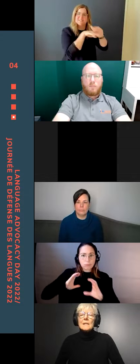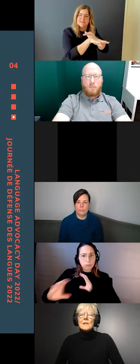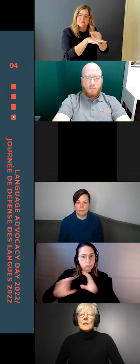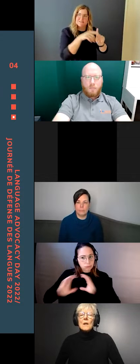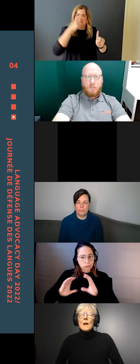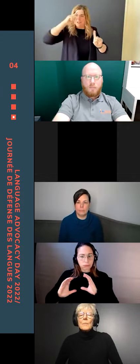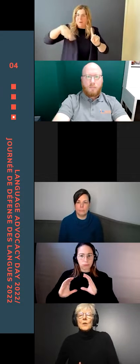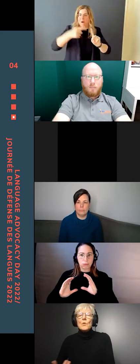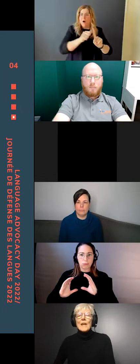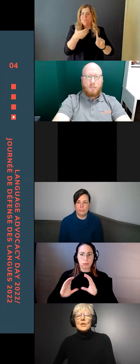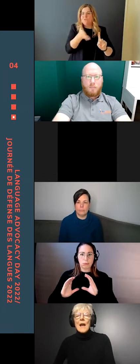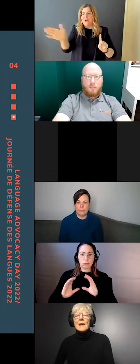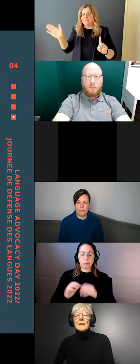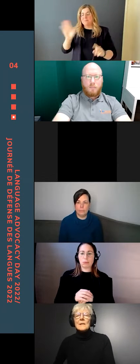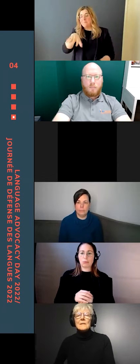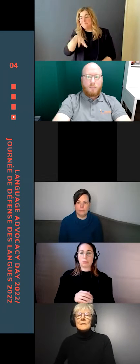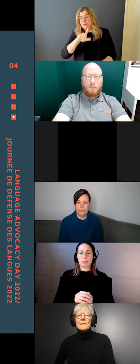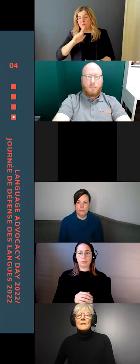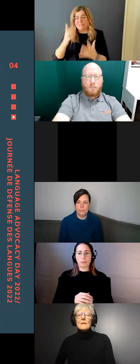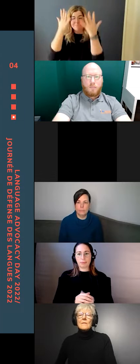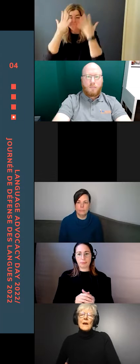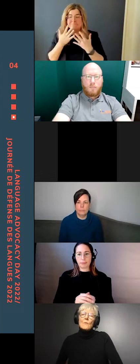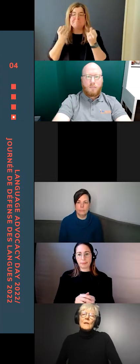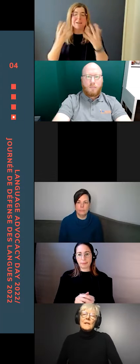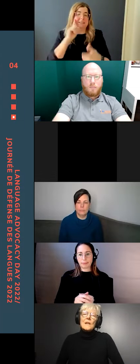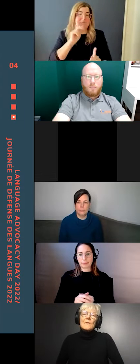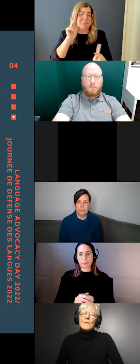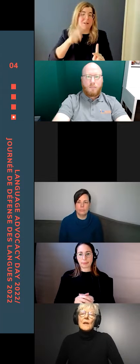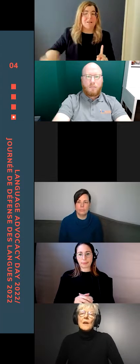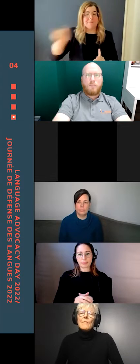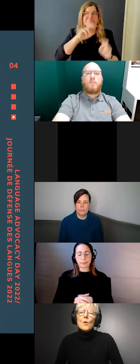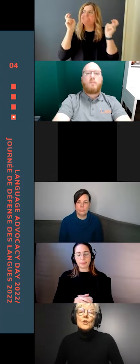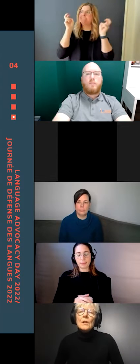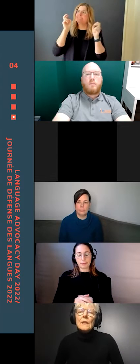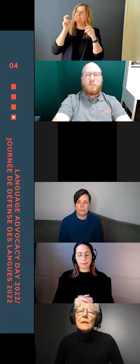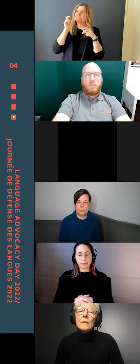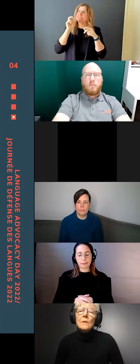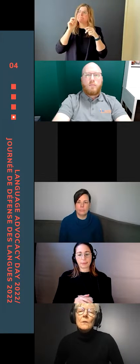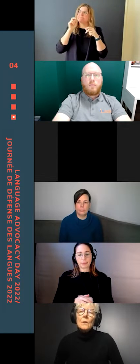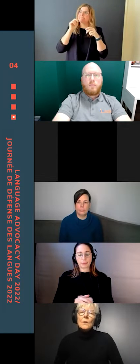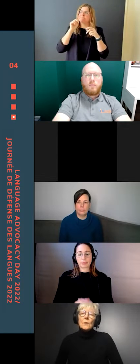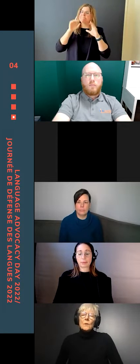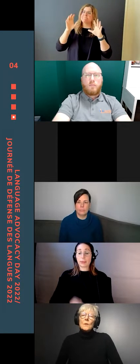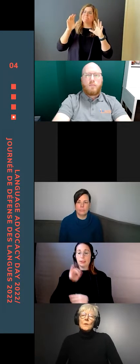On a aussi le droit à la communication. Et au lieu de regarder